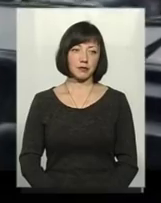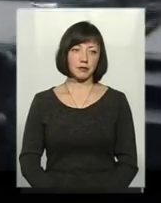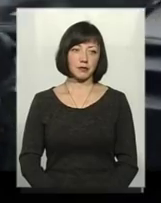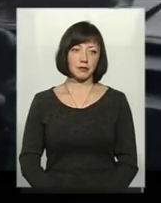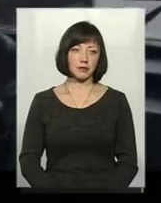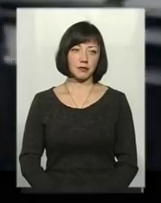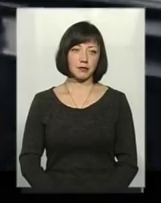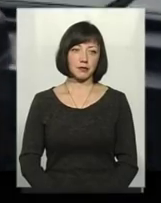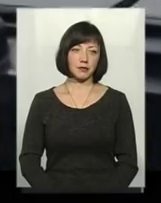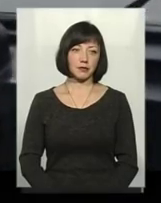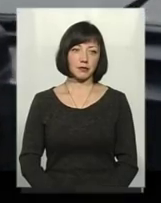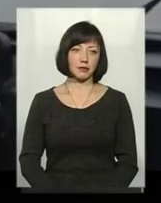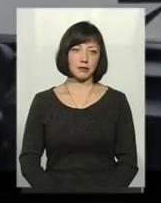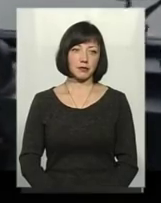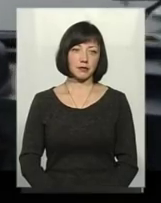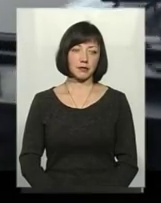Увага на перехресті!